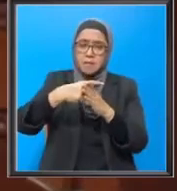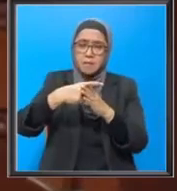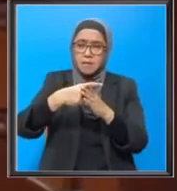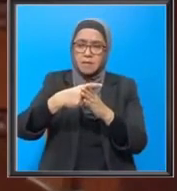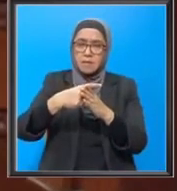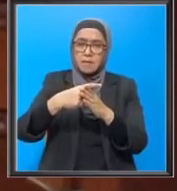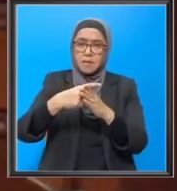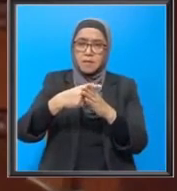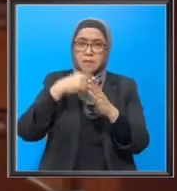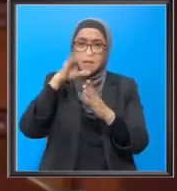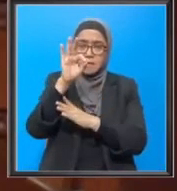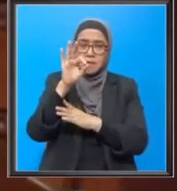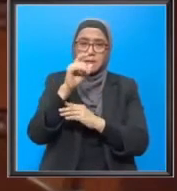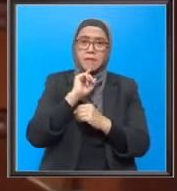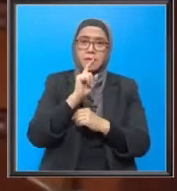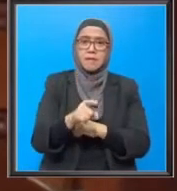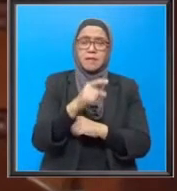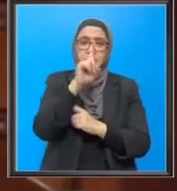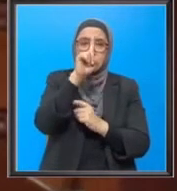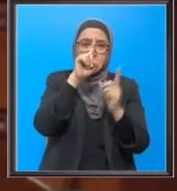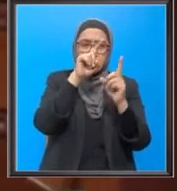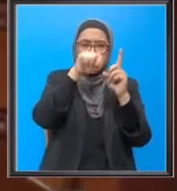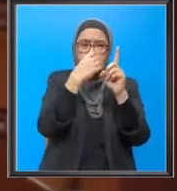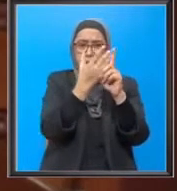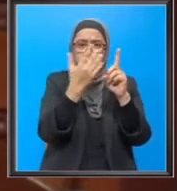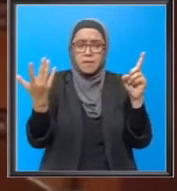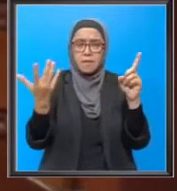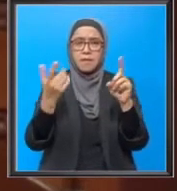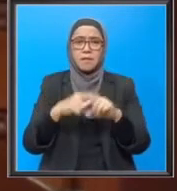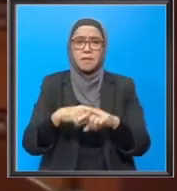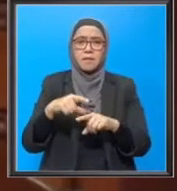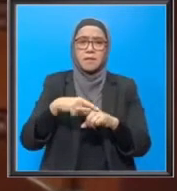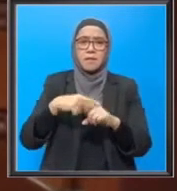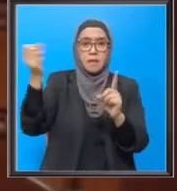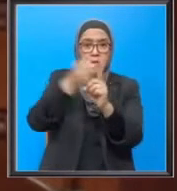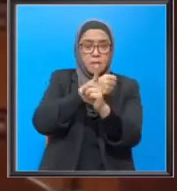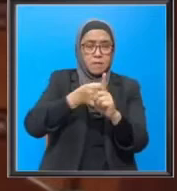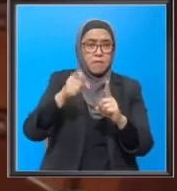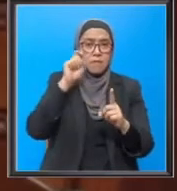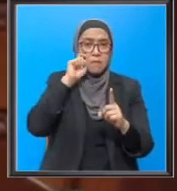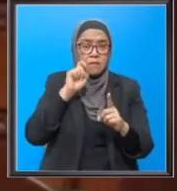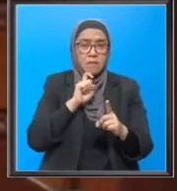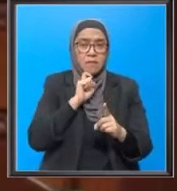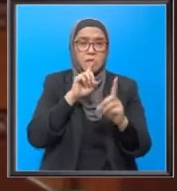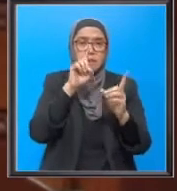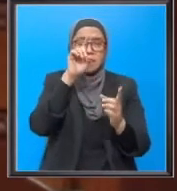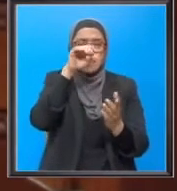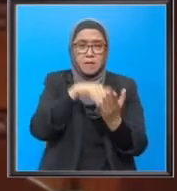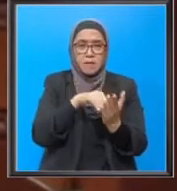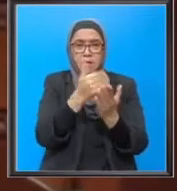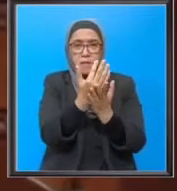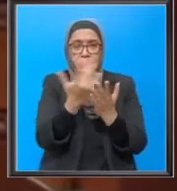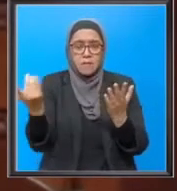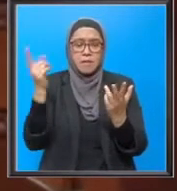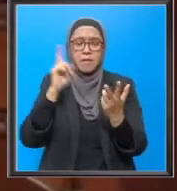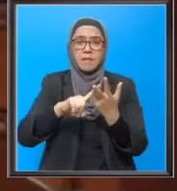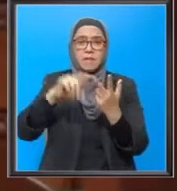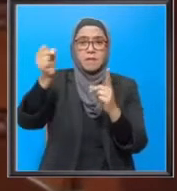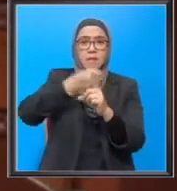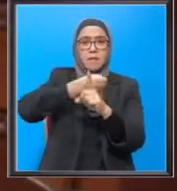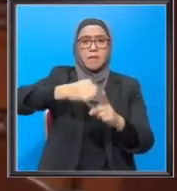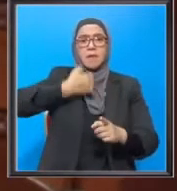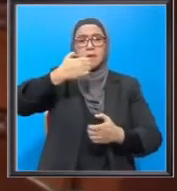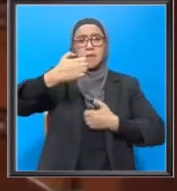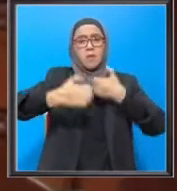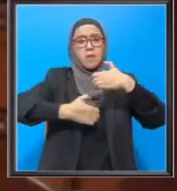penerapan fisika 1120 penderek seksual 1373 penderaan emosi